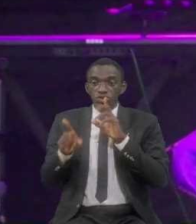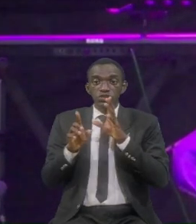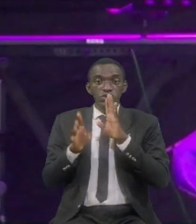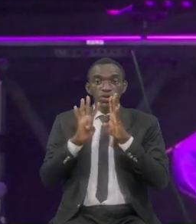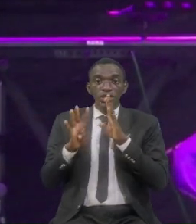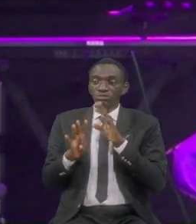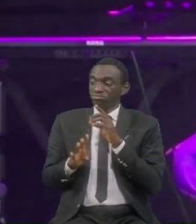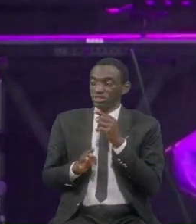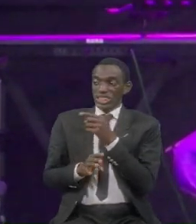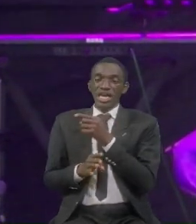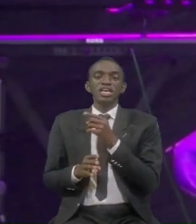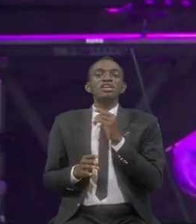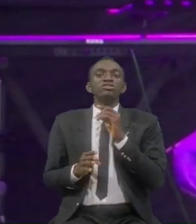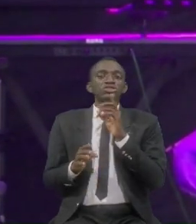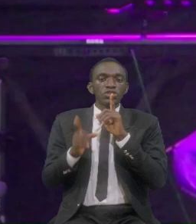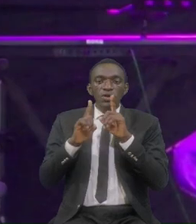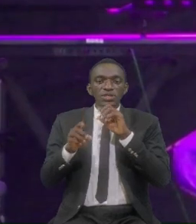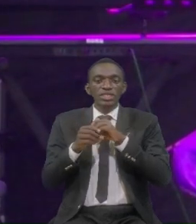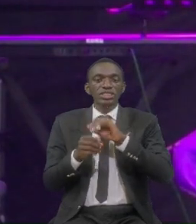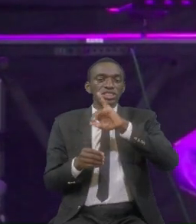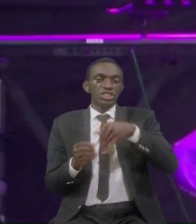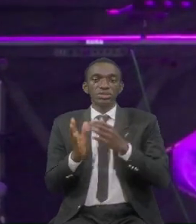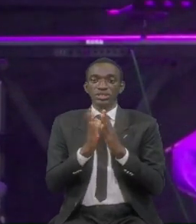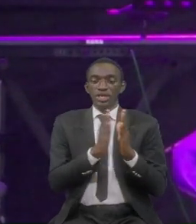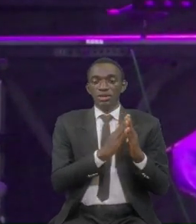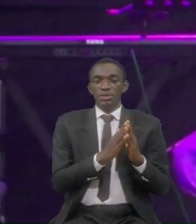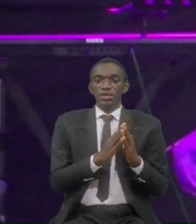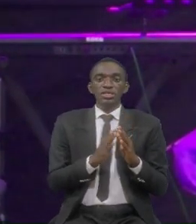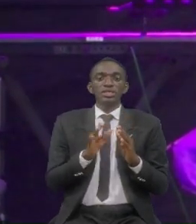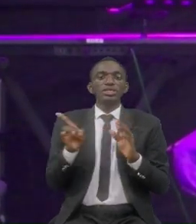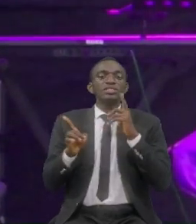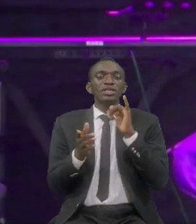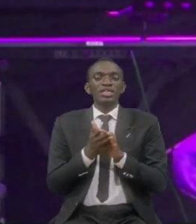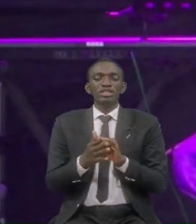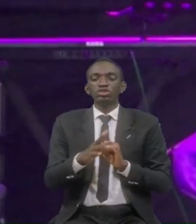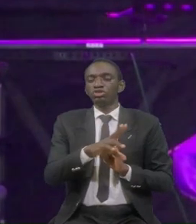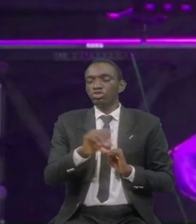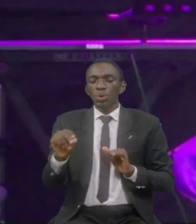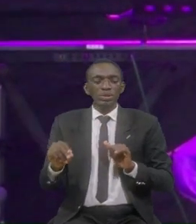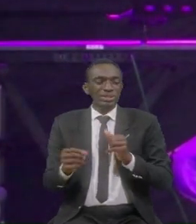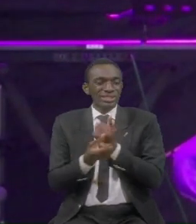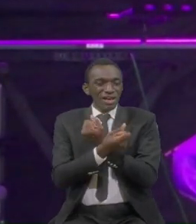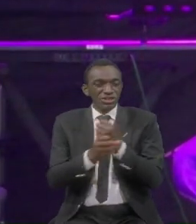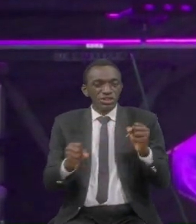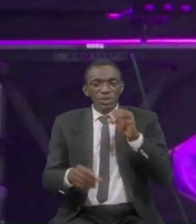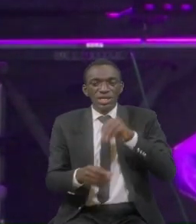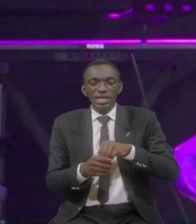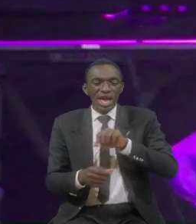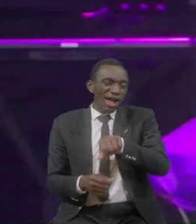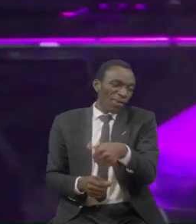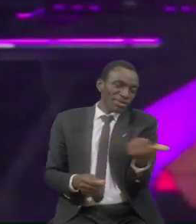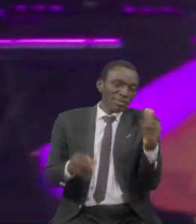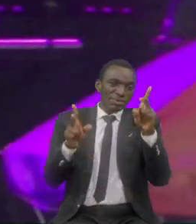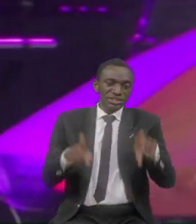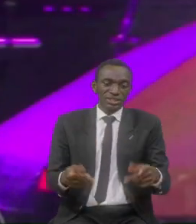gisultian ang Jerusalem. Now is there idea salvation in any other here in Jerusalem? Wala yung kay